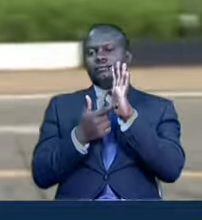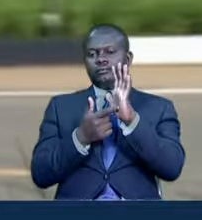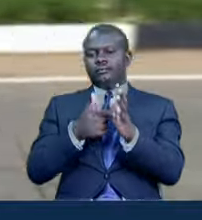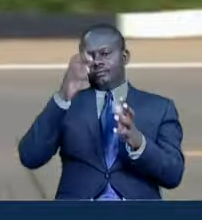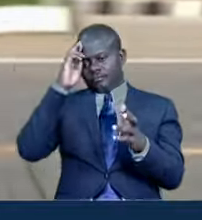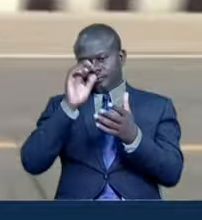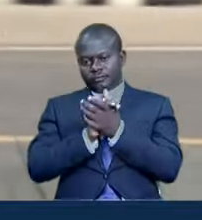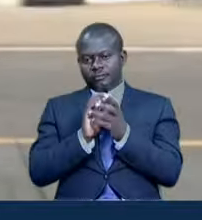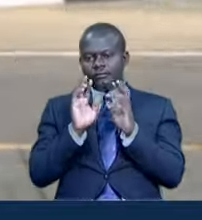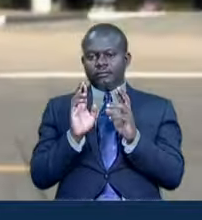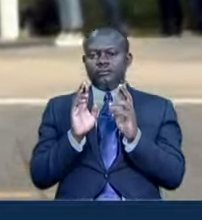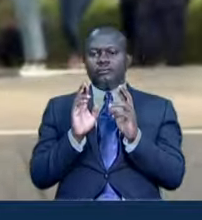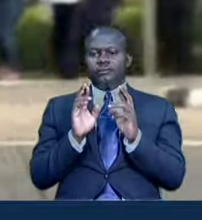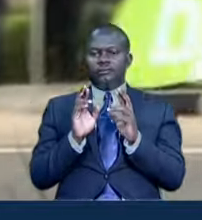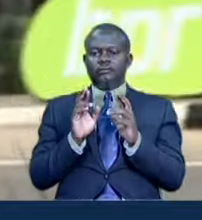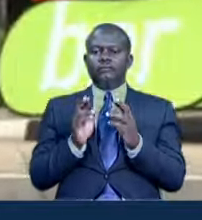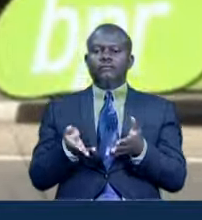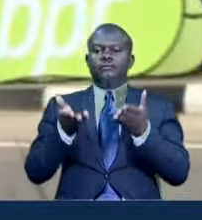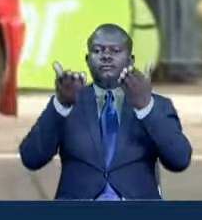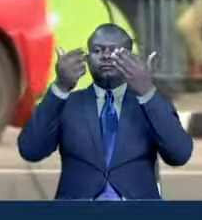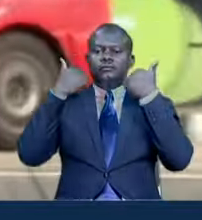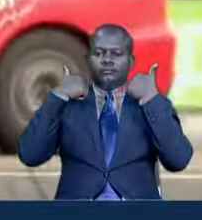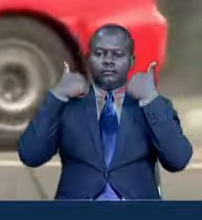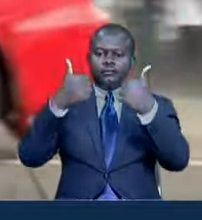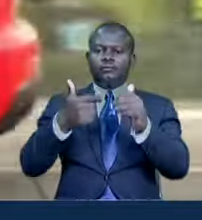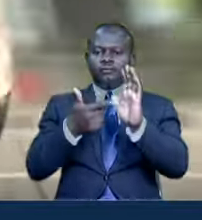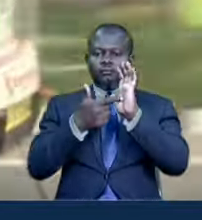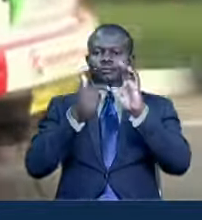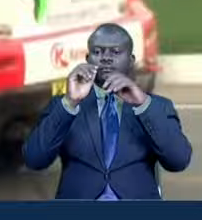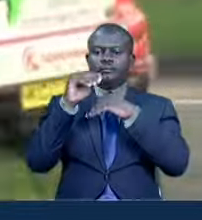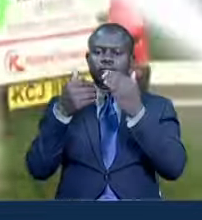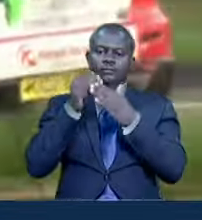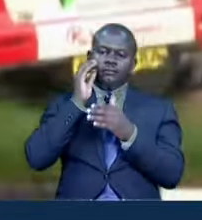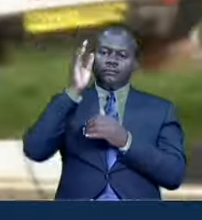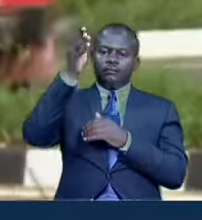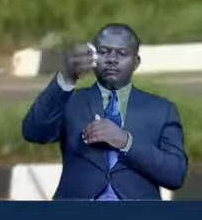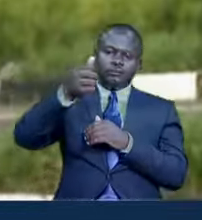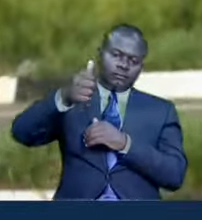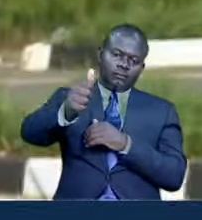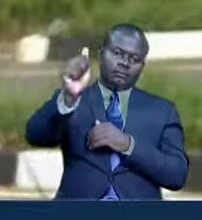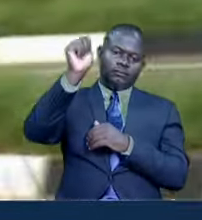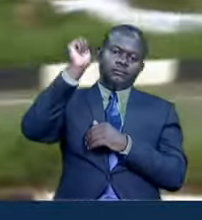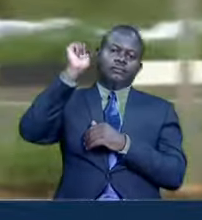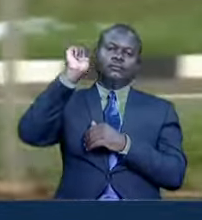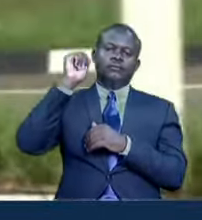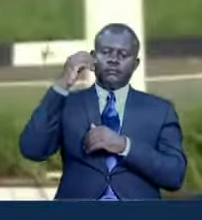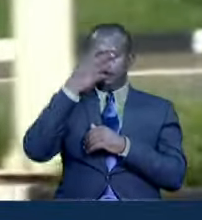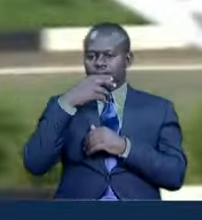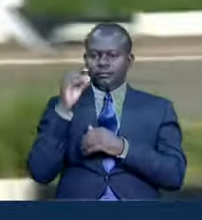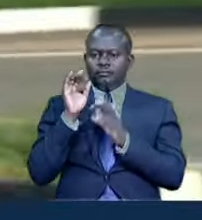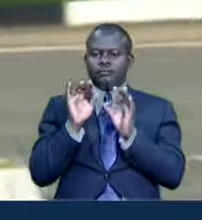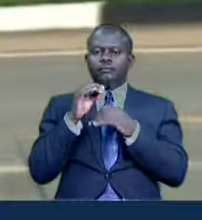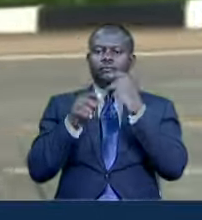icyizere ko Motorsport irimo irazamuka neza, iratwereka ko ejo hazaza hayo ari heza.